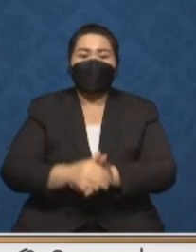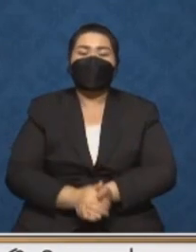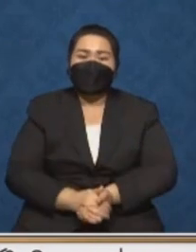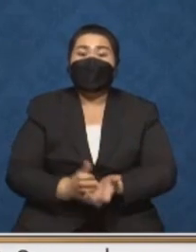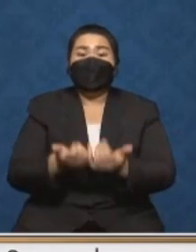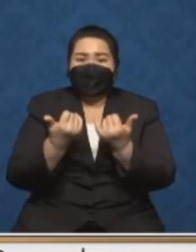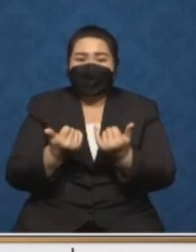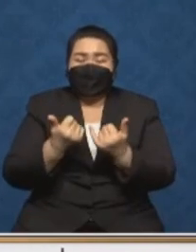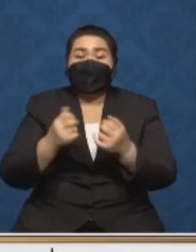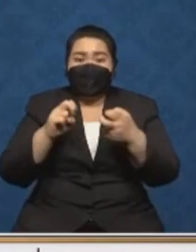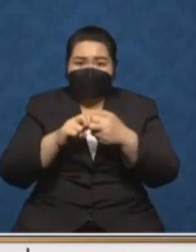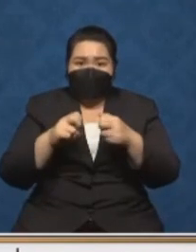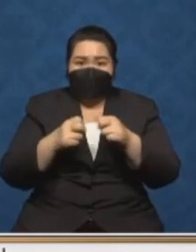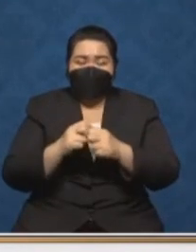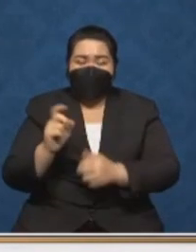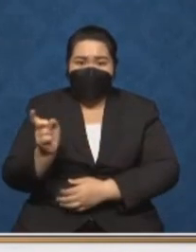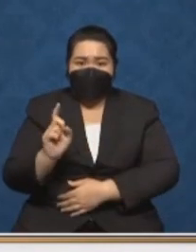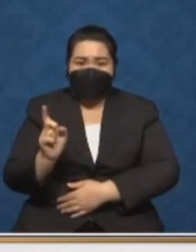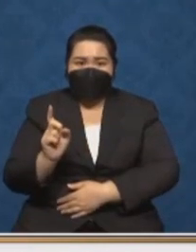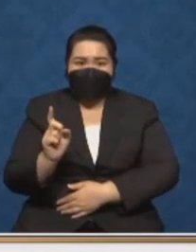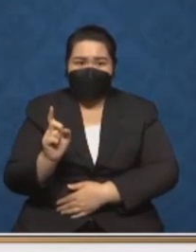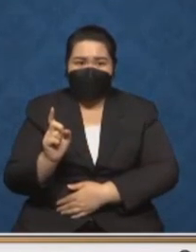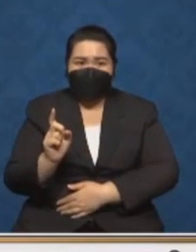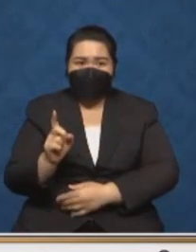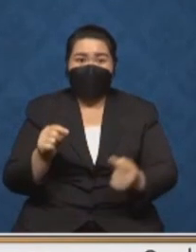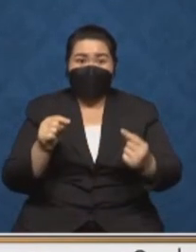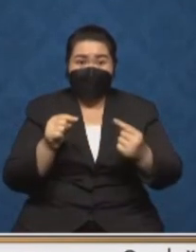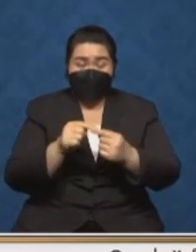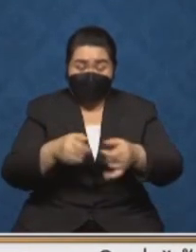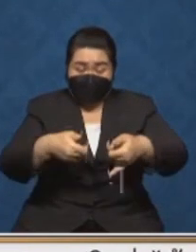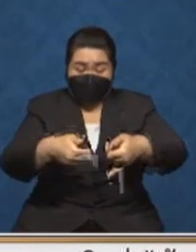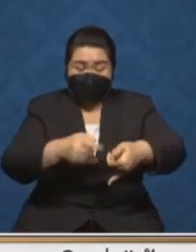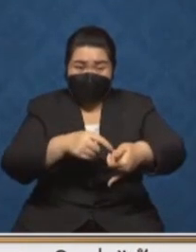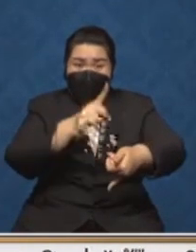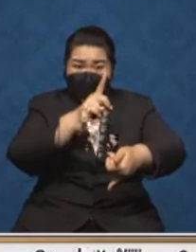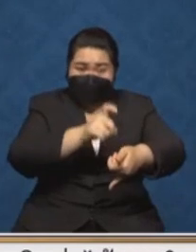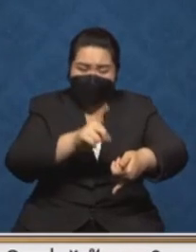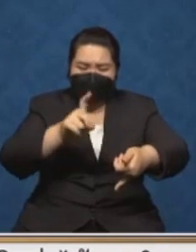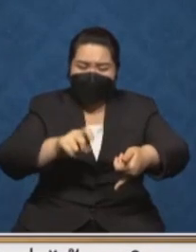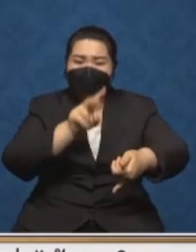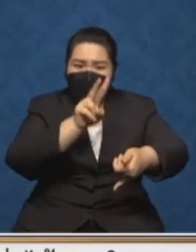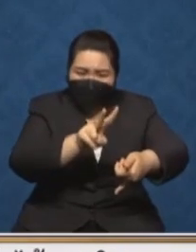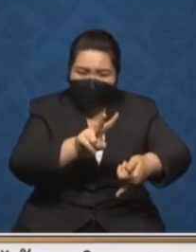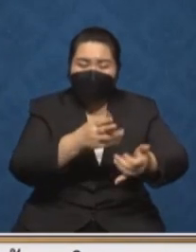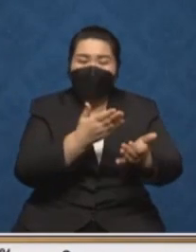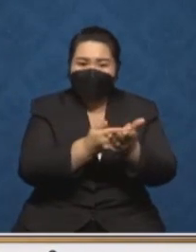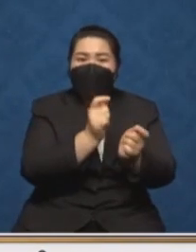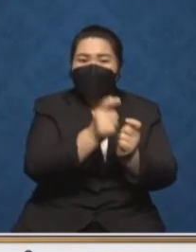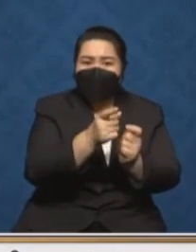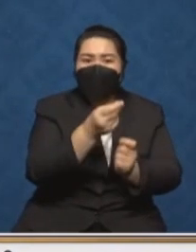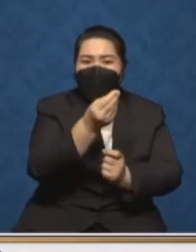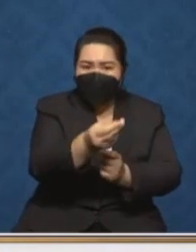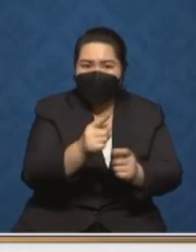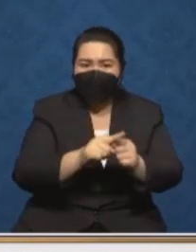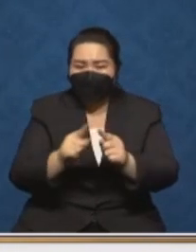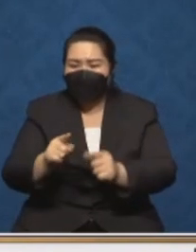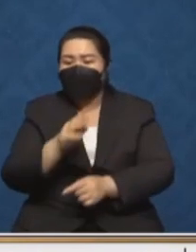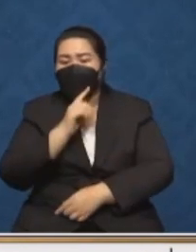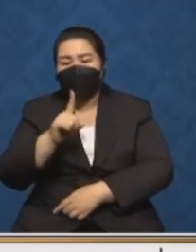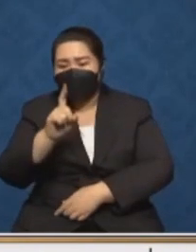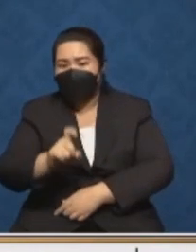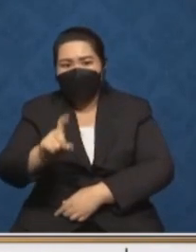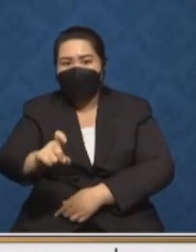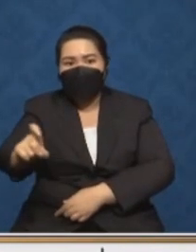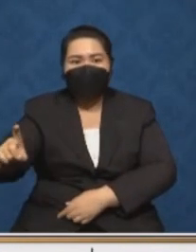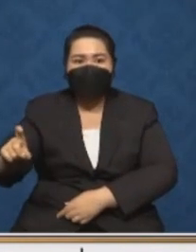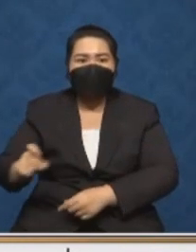วันนี้ สองตัวถาเกิดมัตาย 3 ตว 4 ตัวไม่ได้รับการเยี่วยา น